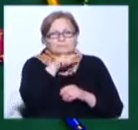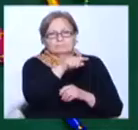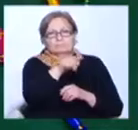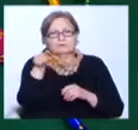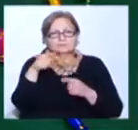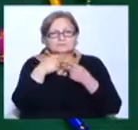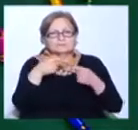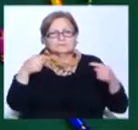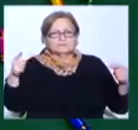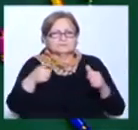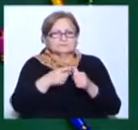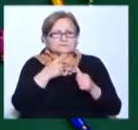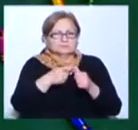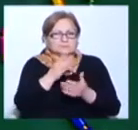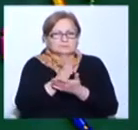სხვადასხვანაირი სახელები აქვთ.